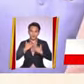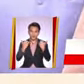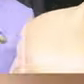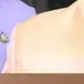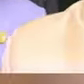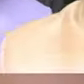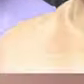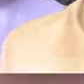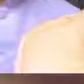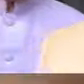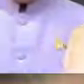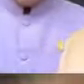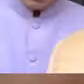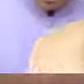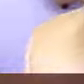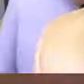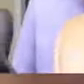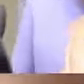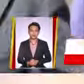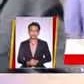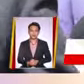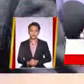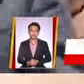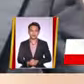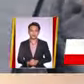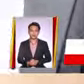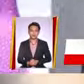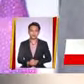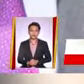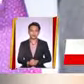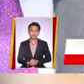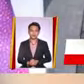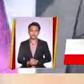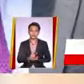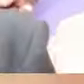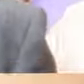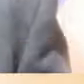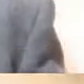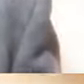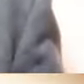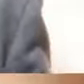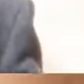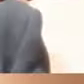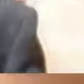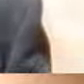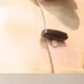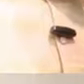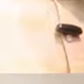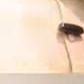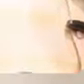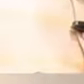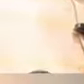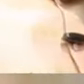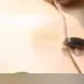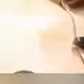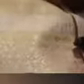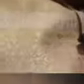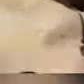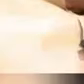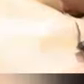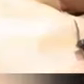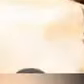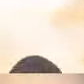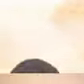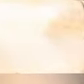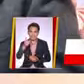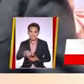แล้วคนอื่นจะปล่อยไหมครับนั่นคุยไหมครับ ท่านจะไม่ลาออกใช่ไหมคะ โถเอ้ยถามเด้อ ที ่ จะบอกว่